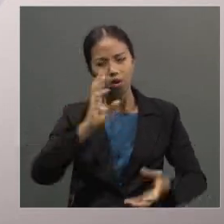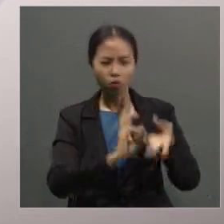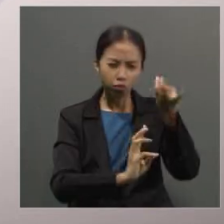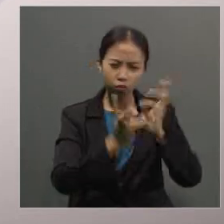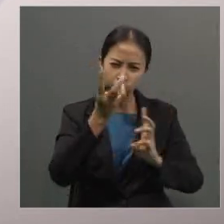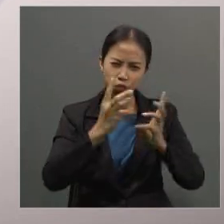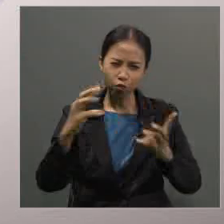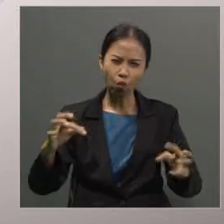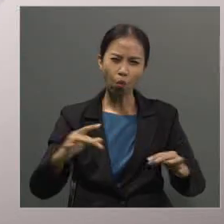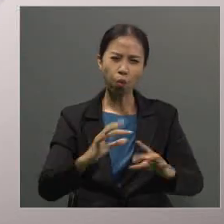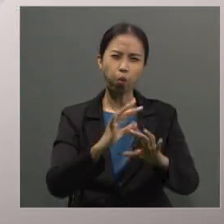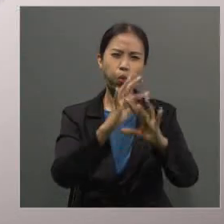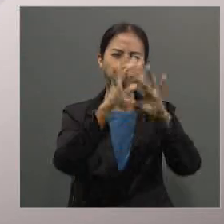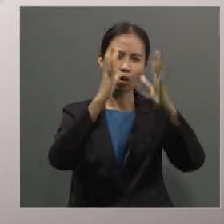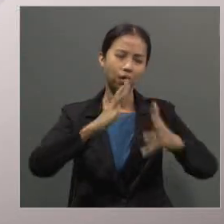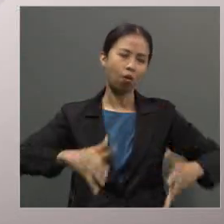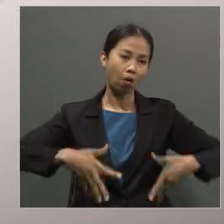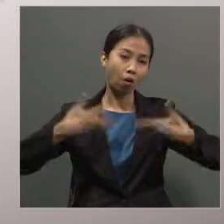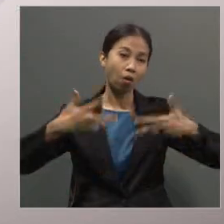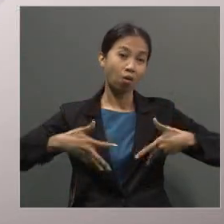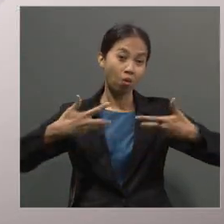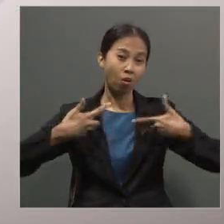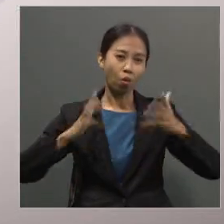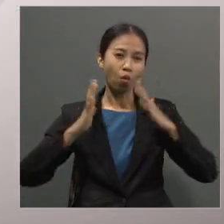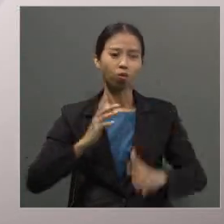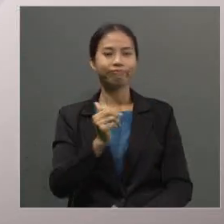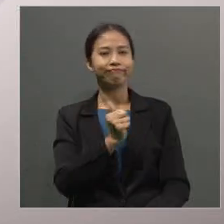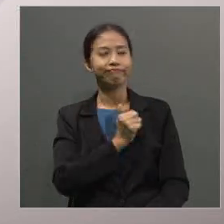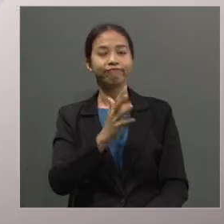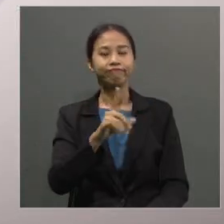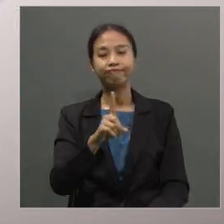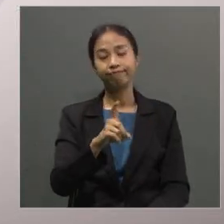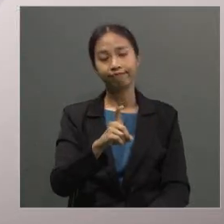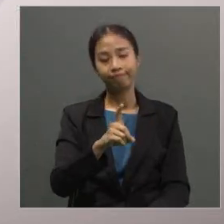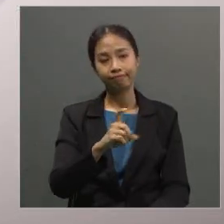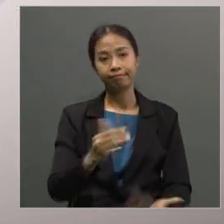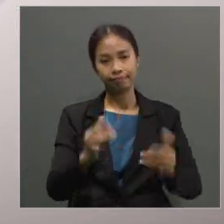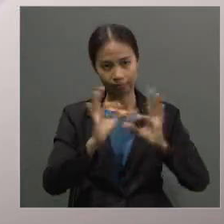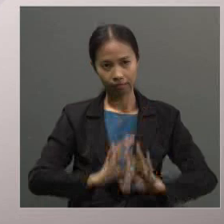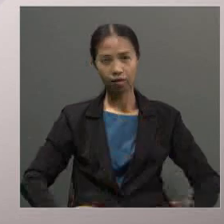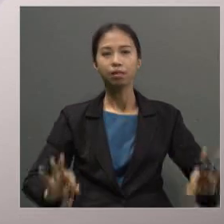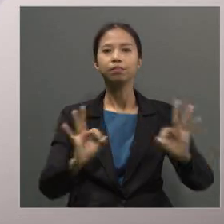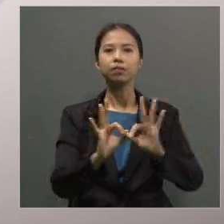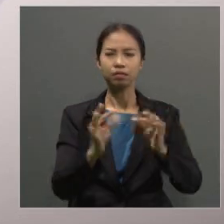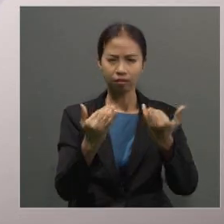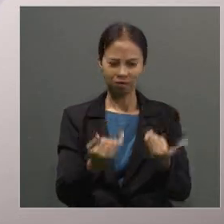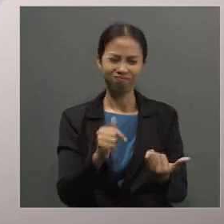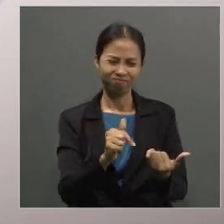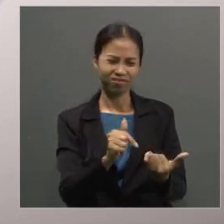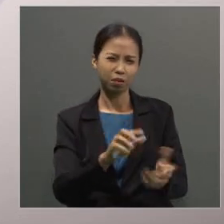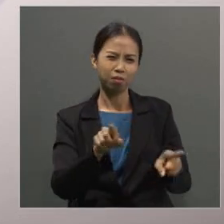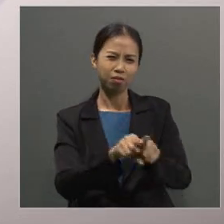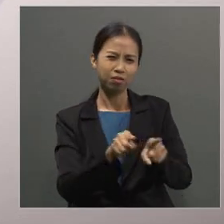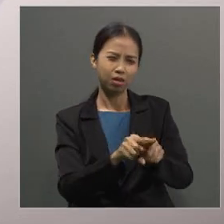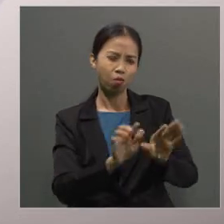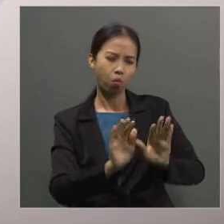ควันทั้งไอจากความร้อนเนี่ยคนบางทีไม่ไหวเหมือนกันนะใช่ค่ะและที่สำคัญก็คือว่ามันมีเชื้อเพลิงที่สะสม